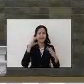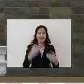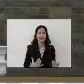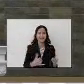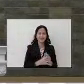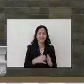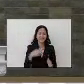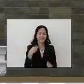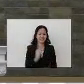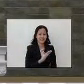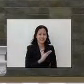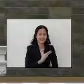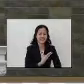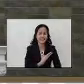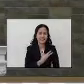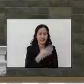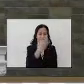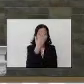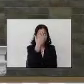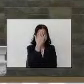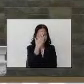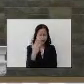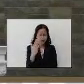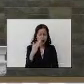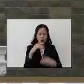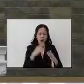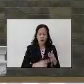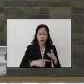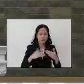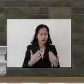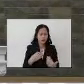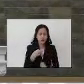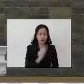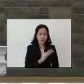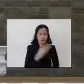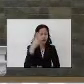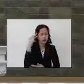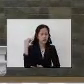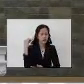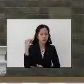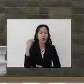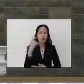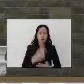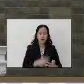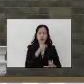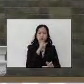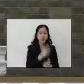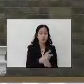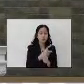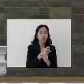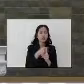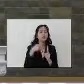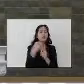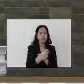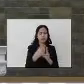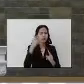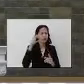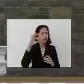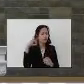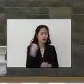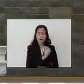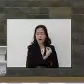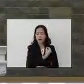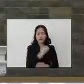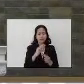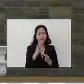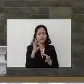O Diyos. Alam niyo po ang aming kalagayan, alam niyo po ang aming totoong condition as a Christian, spiritual condition.